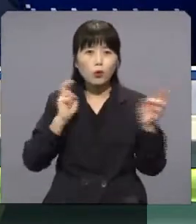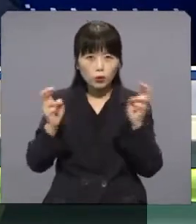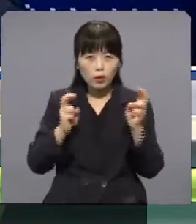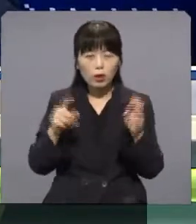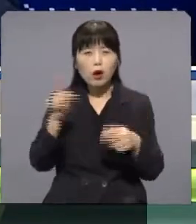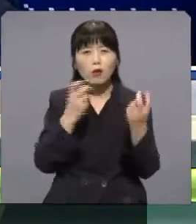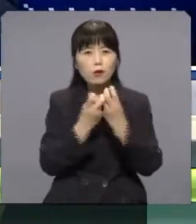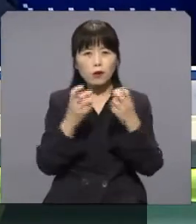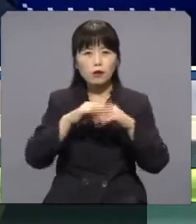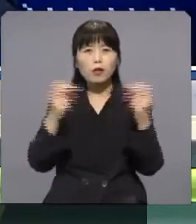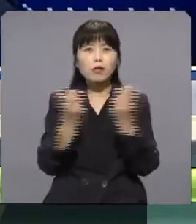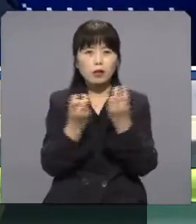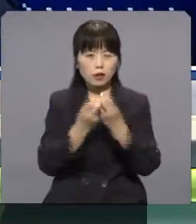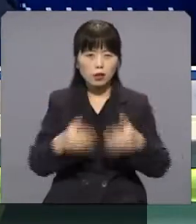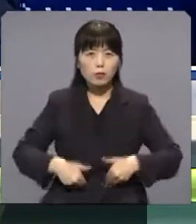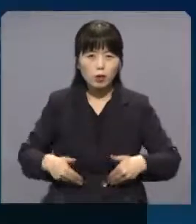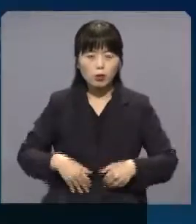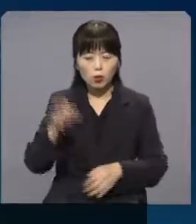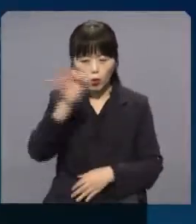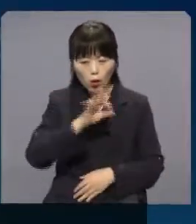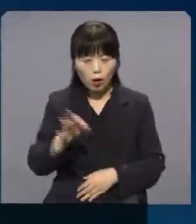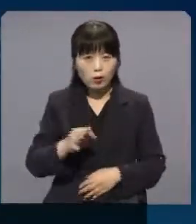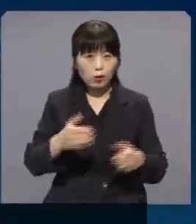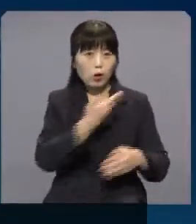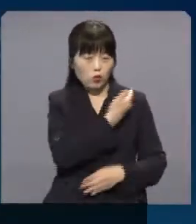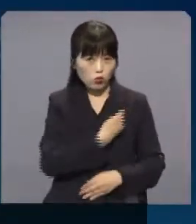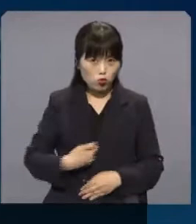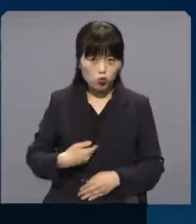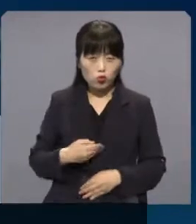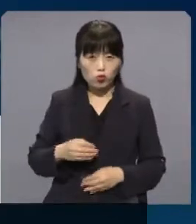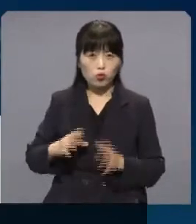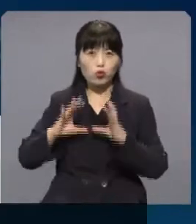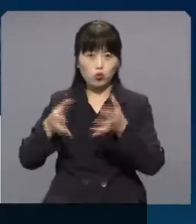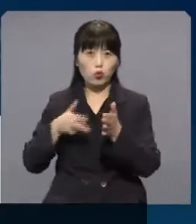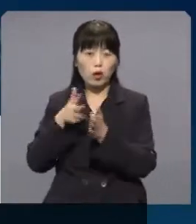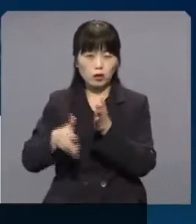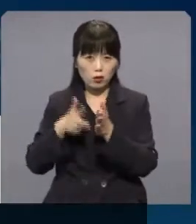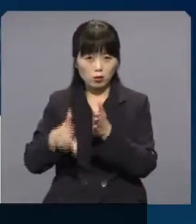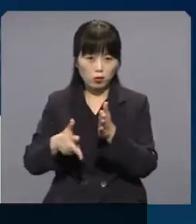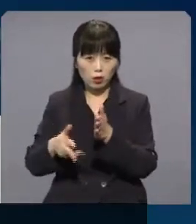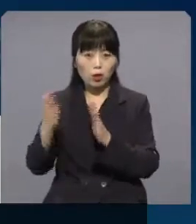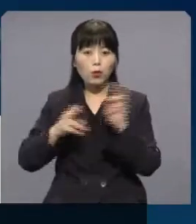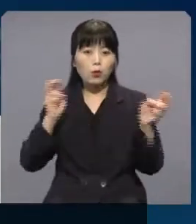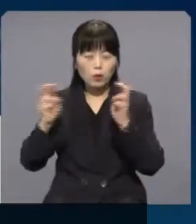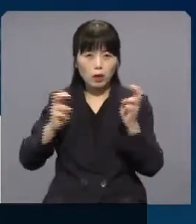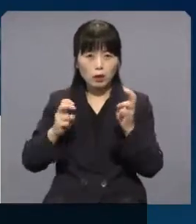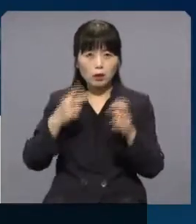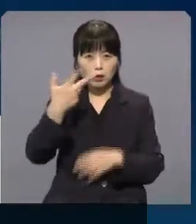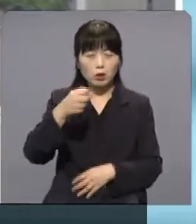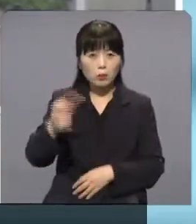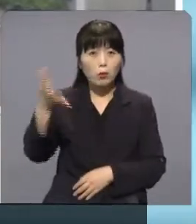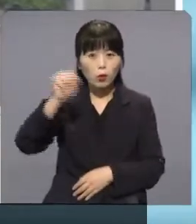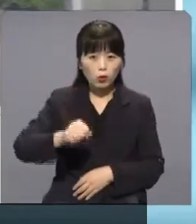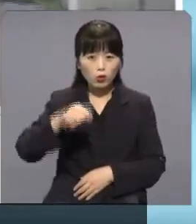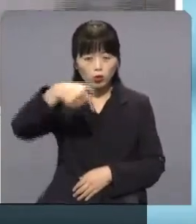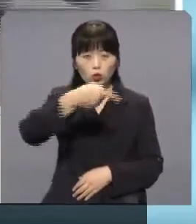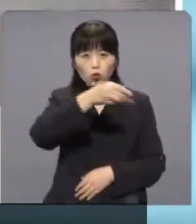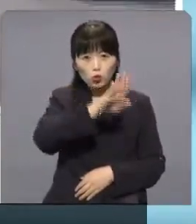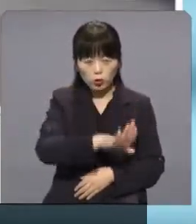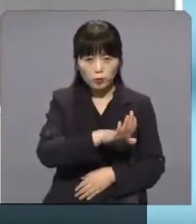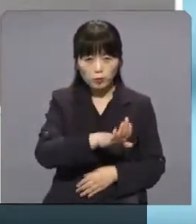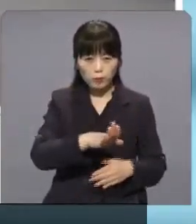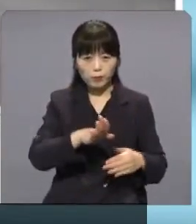세워야 될 것 같은데요 당초에 연천군 하고 국가 철도공단 사업비 75억 원을 들여서 예 가구 건널목 에다가